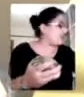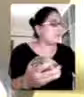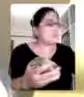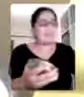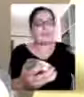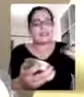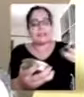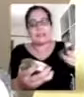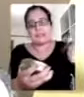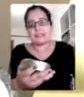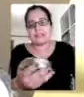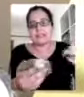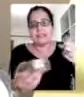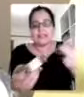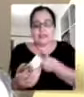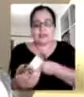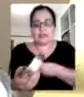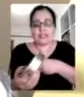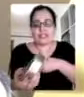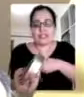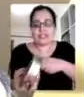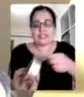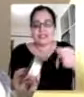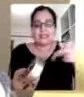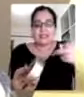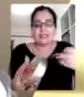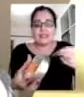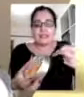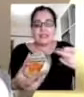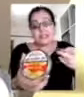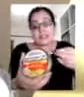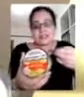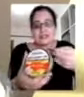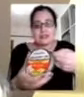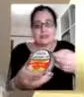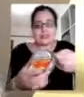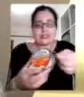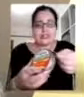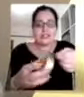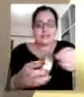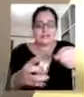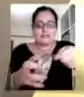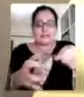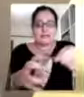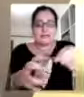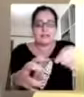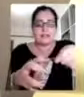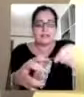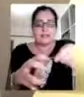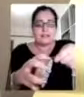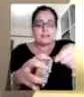çünkü elimdekiler bitti. Yeni bir kutu açacağız. Böylece iki açılış olmuş olacak.